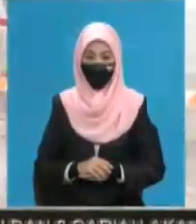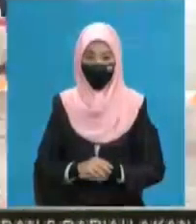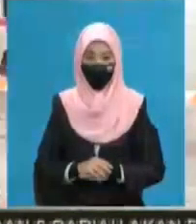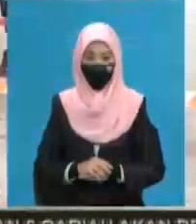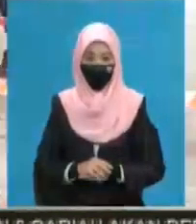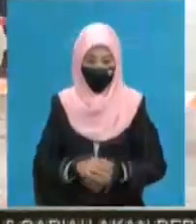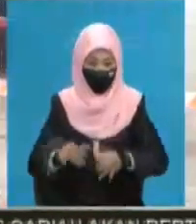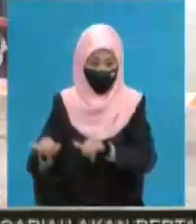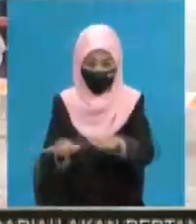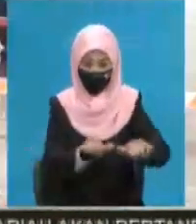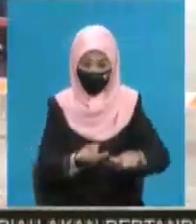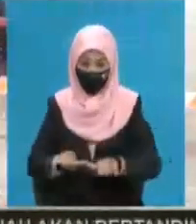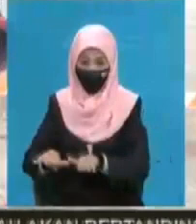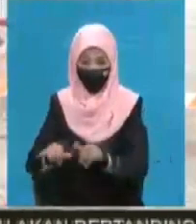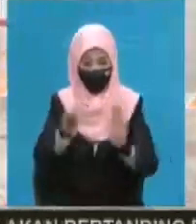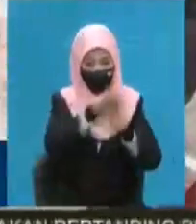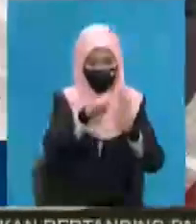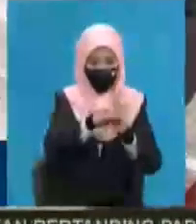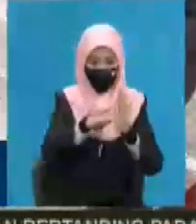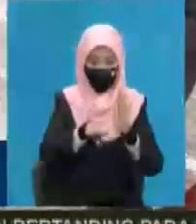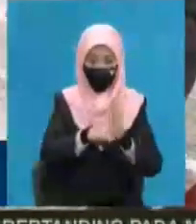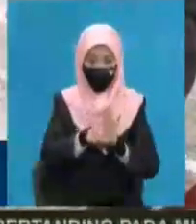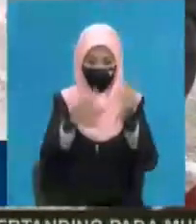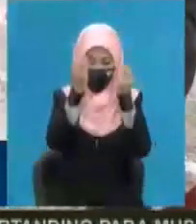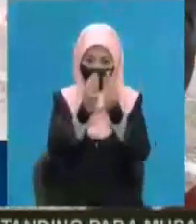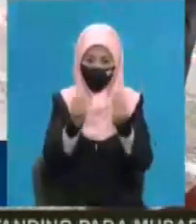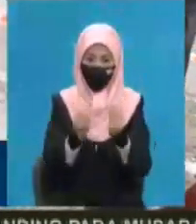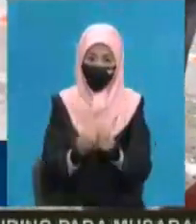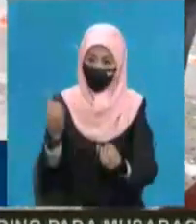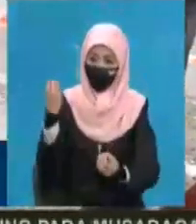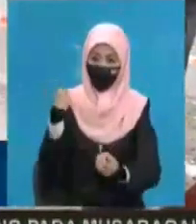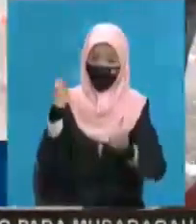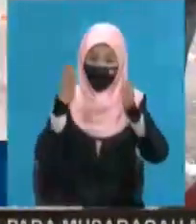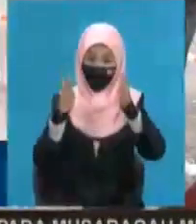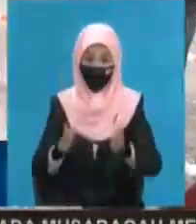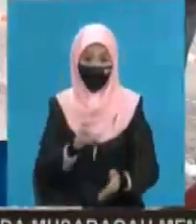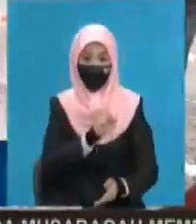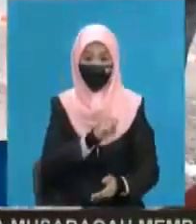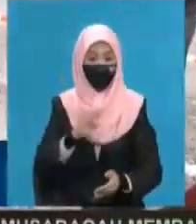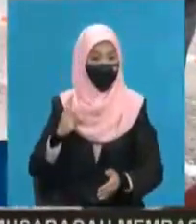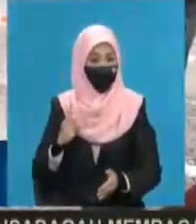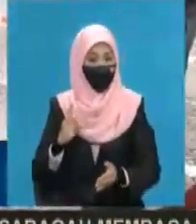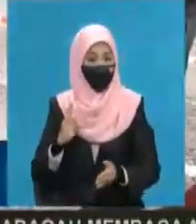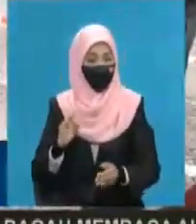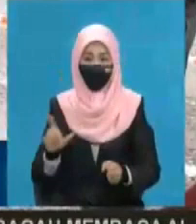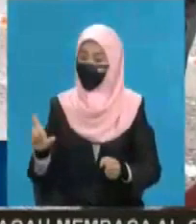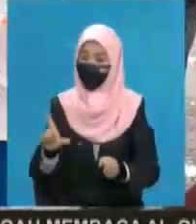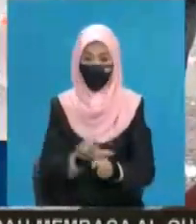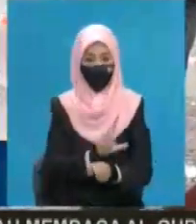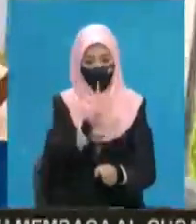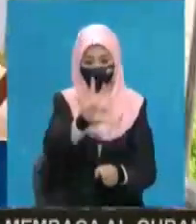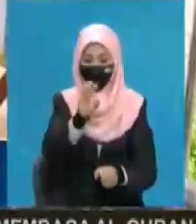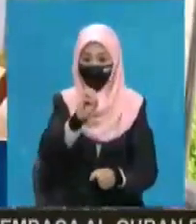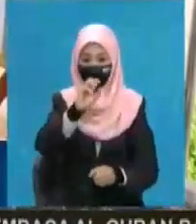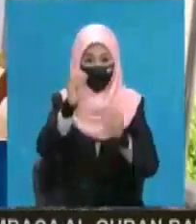Hai Selaras garis panduan fase peralihan jumlah kehadiran pegawai dan kaki tangan setiap pengunjung tidak melebihi capacity 50